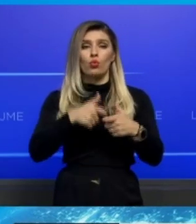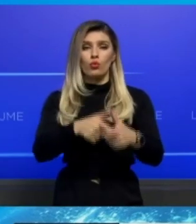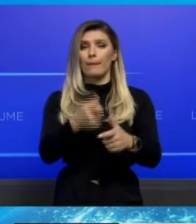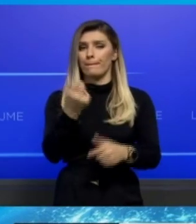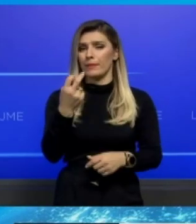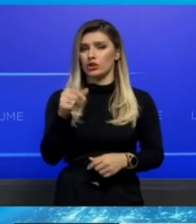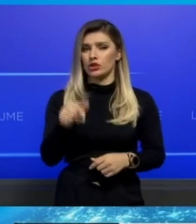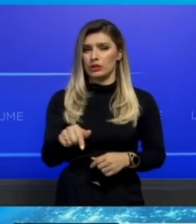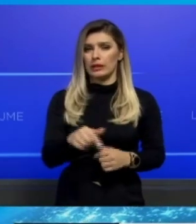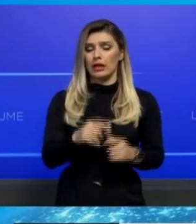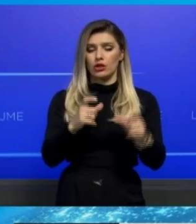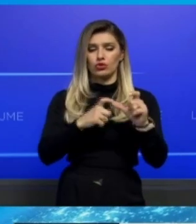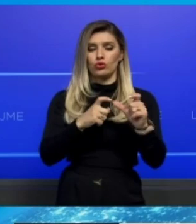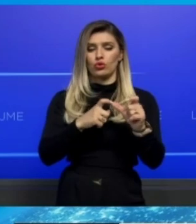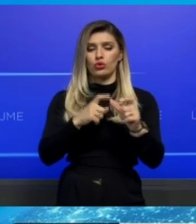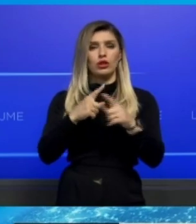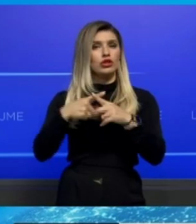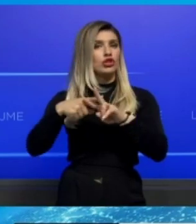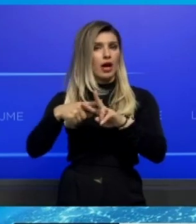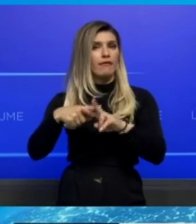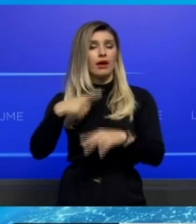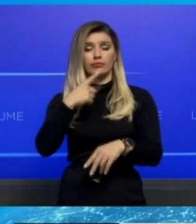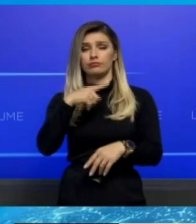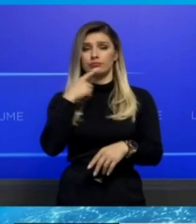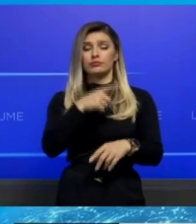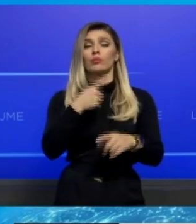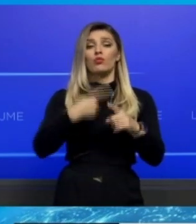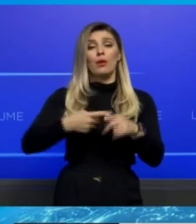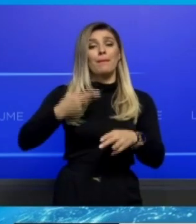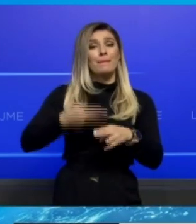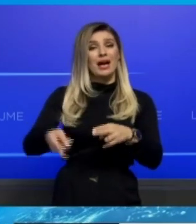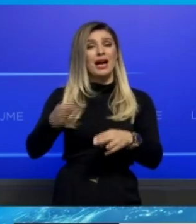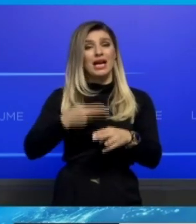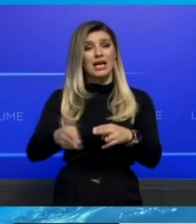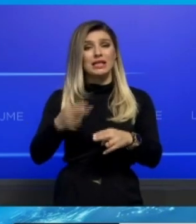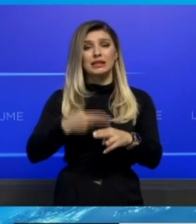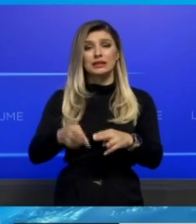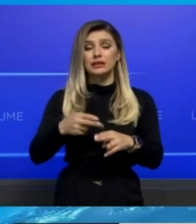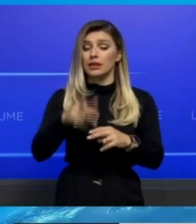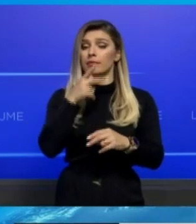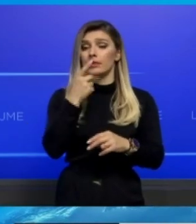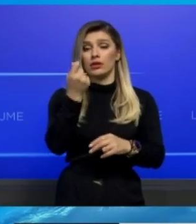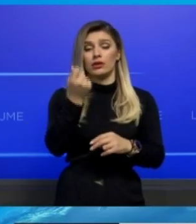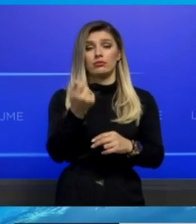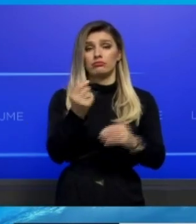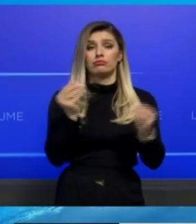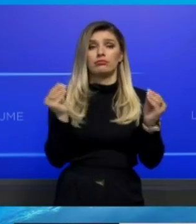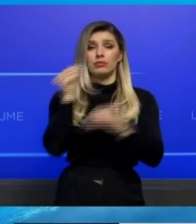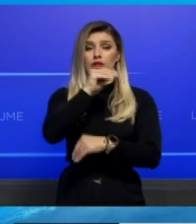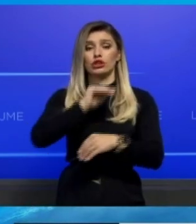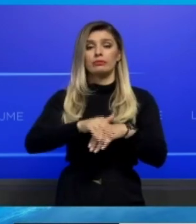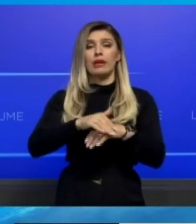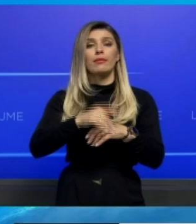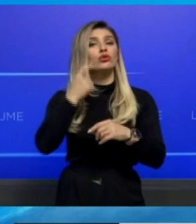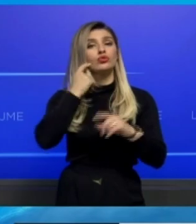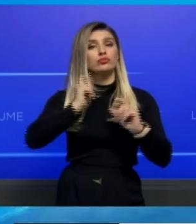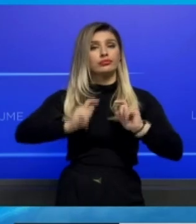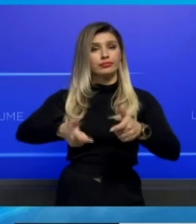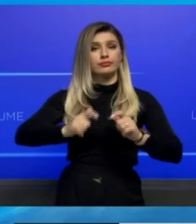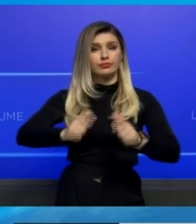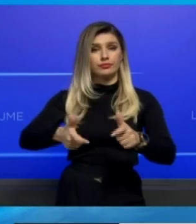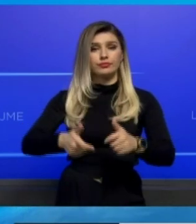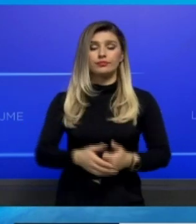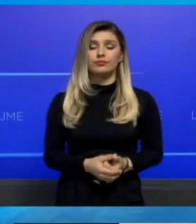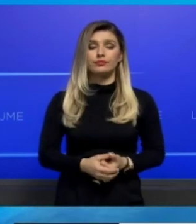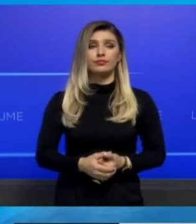Prishtina, Sokol Gjafa. Edhe kompania rajonale pastrimi po e diskuton mundësinë e ngritjes së çmimit për shërbimet e mbeturinave. Ende